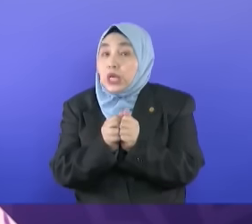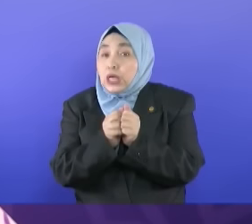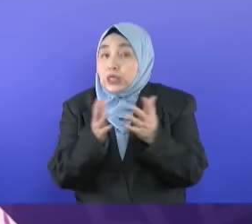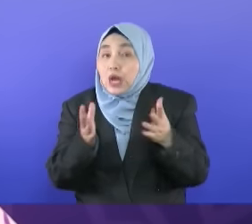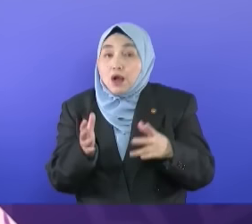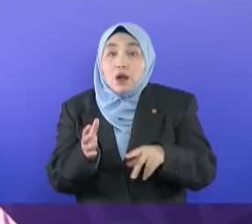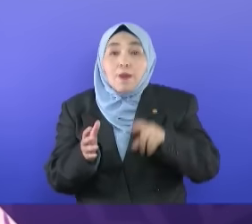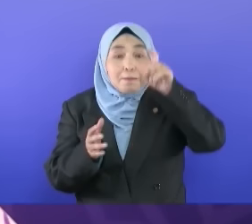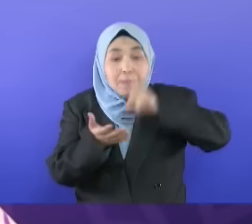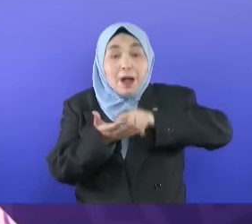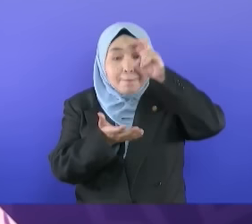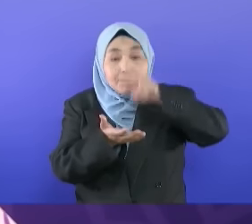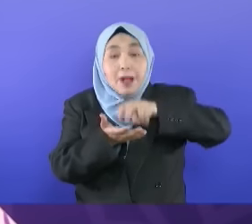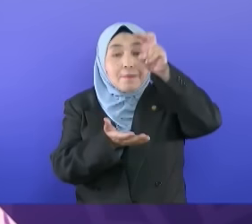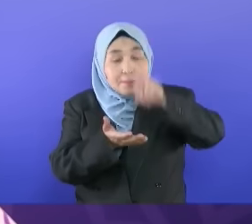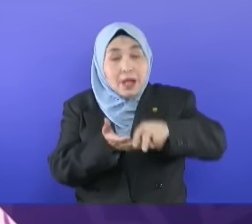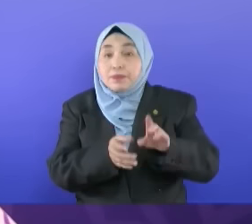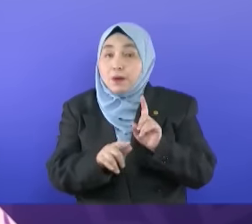baca